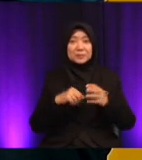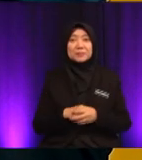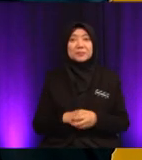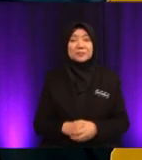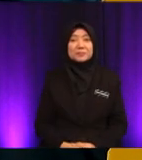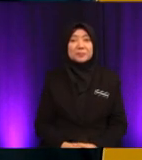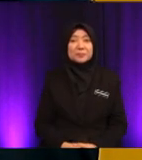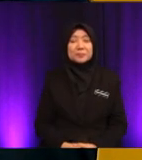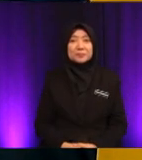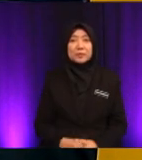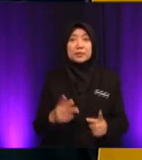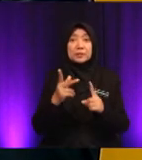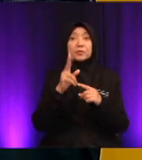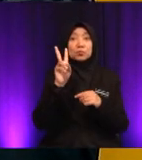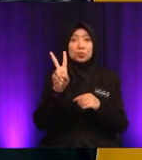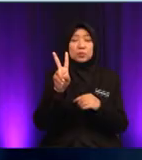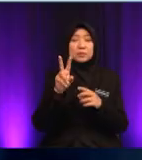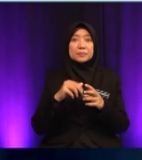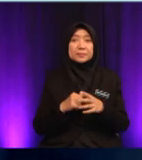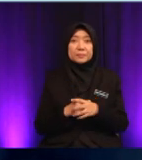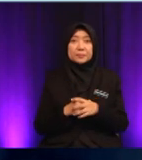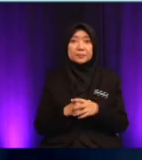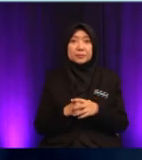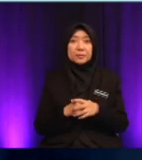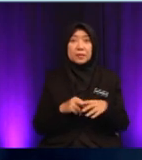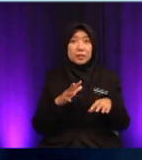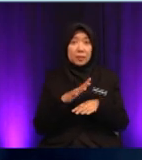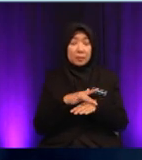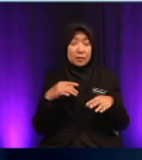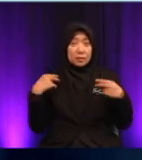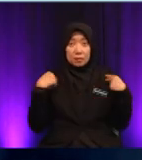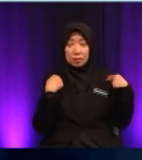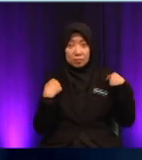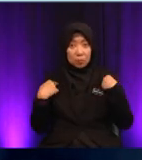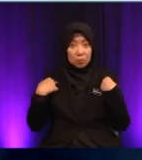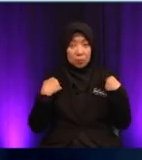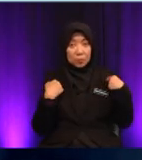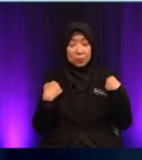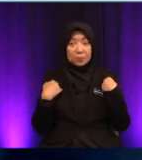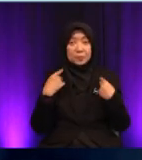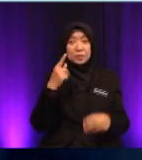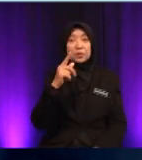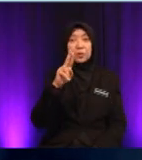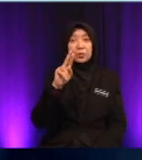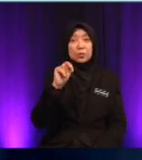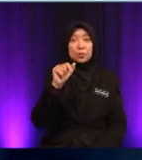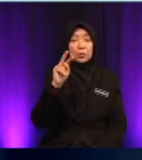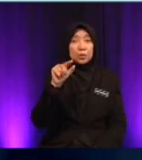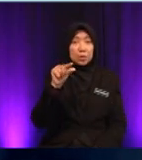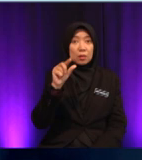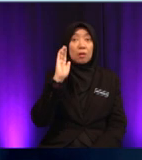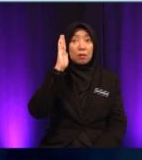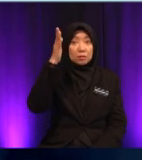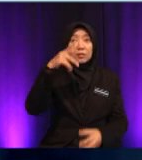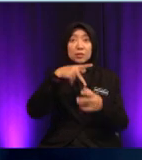yang kedua kita Panggil kunang-kunang jadi dia juga mengeluarkan cahaya